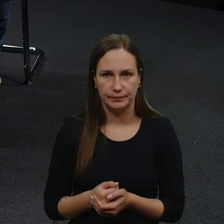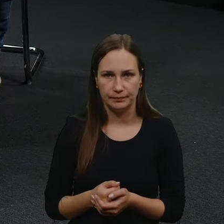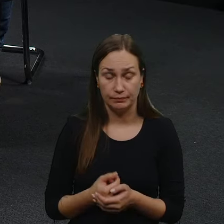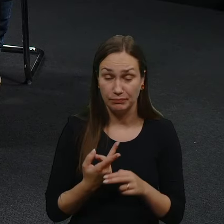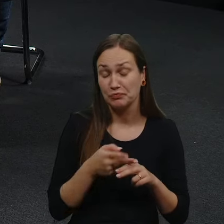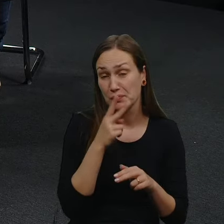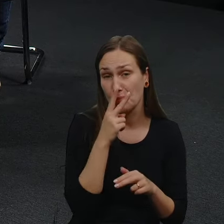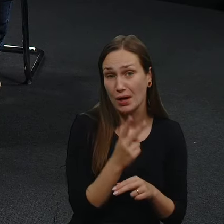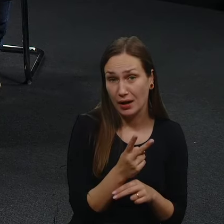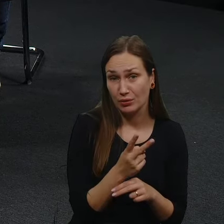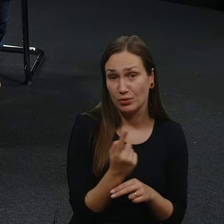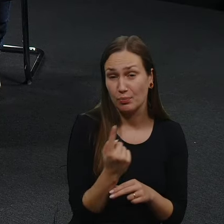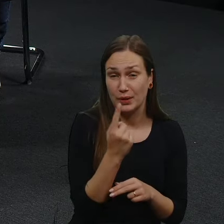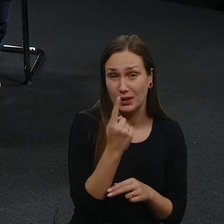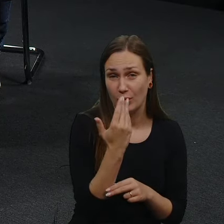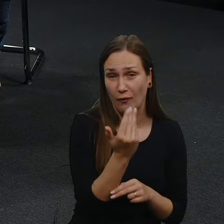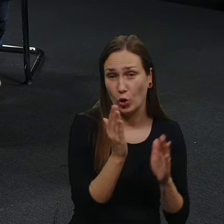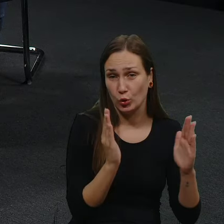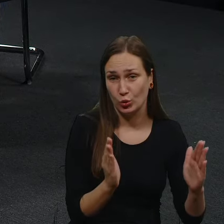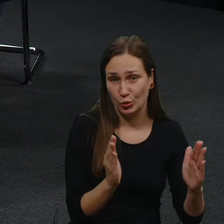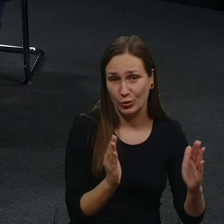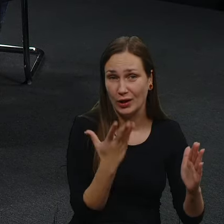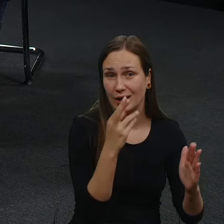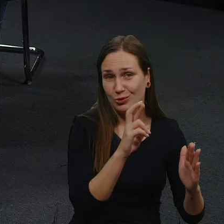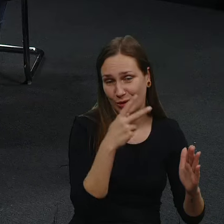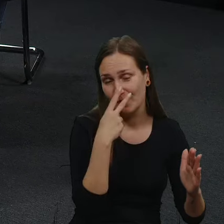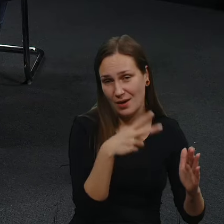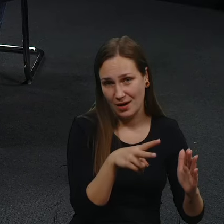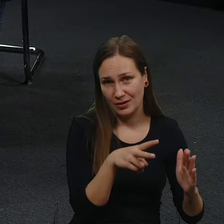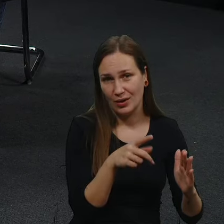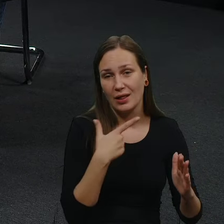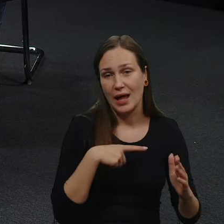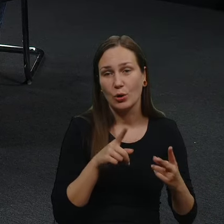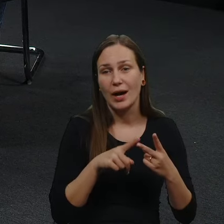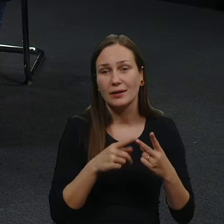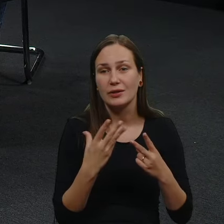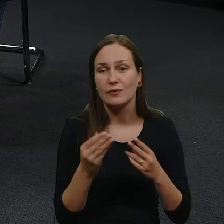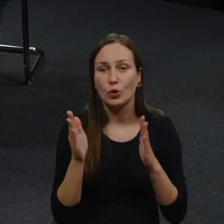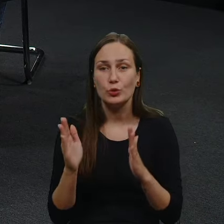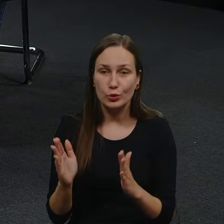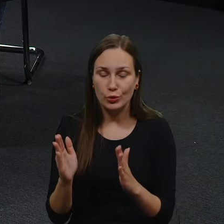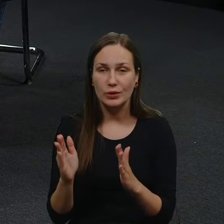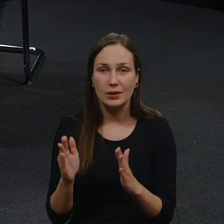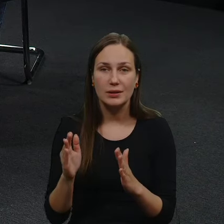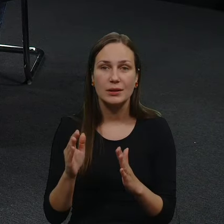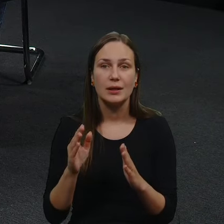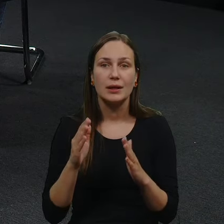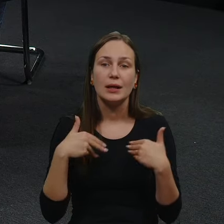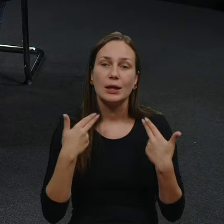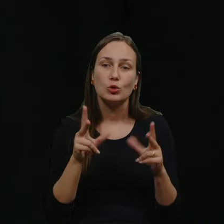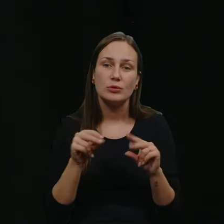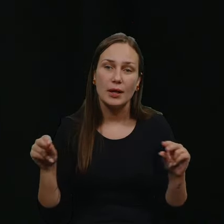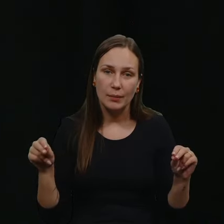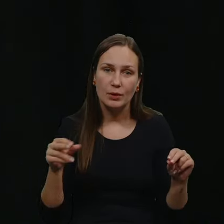atsispindi pirmojo turo rezultatuose. Laukia antrasis turas, linkiu jums sėkmės.